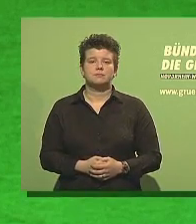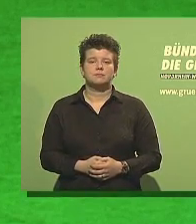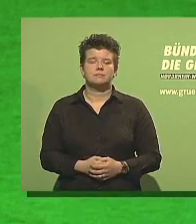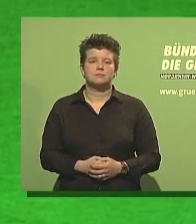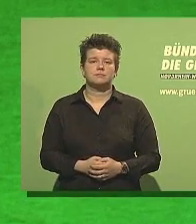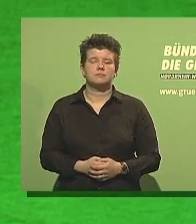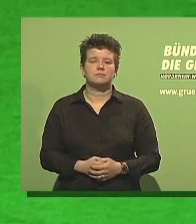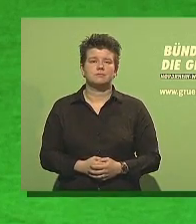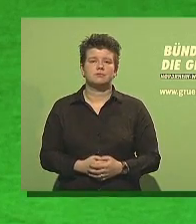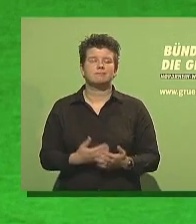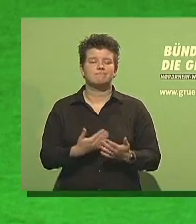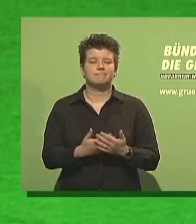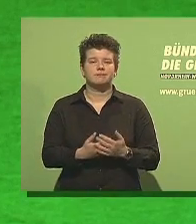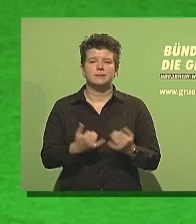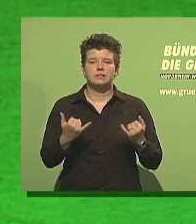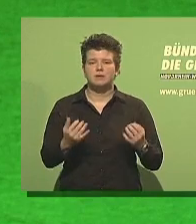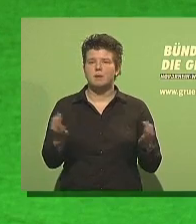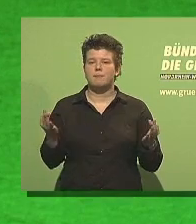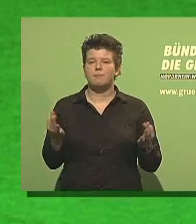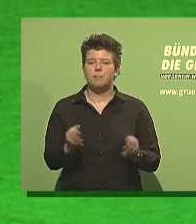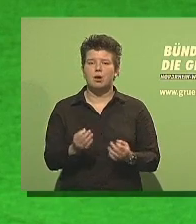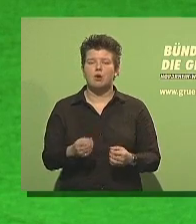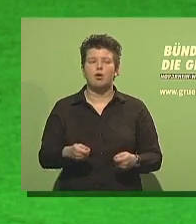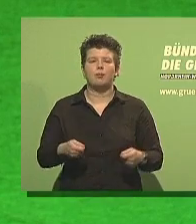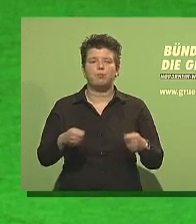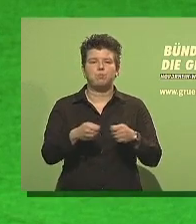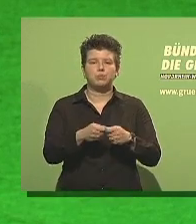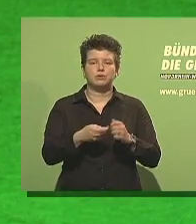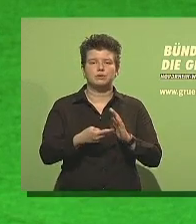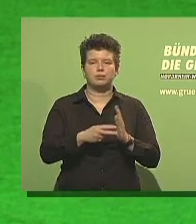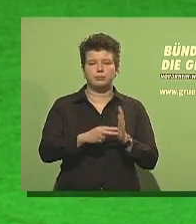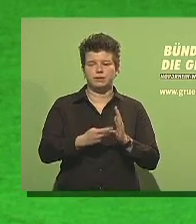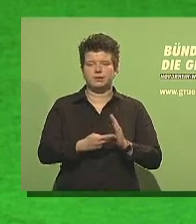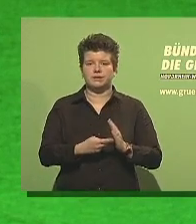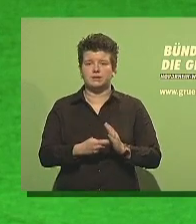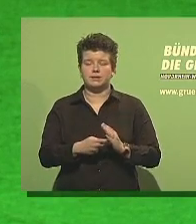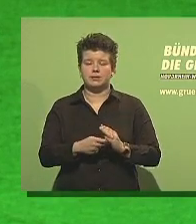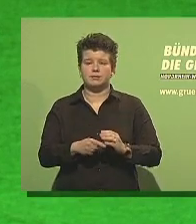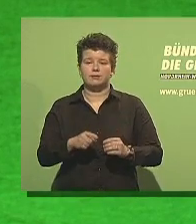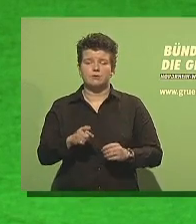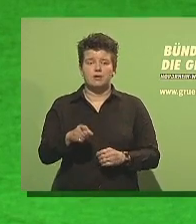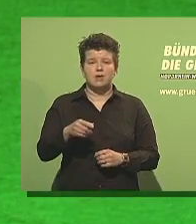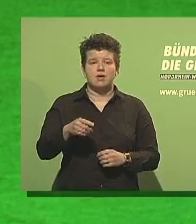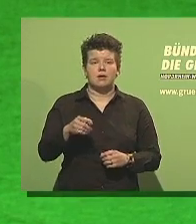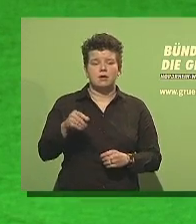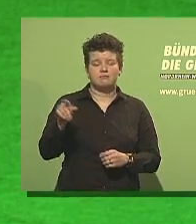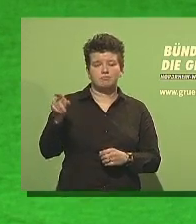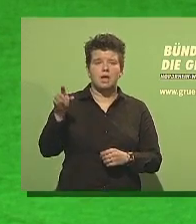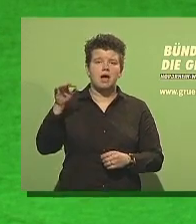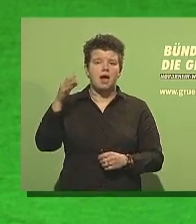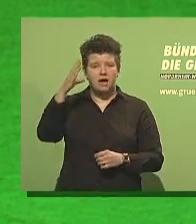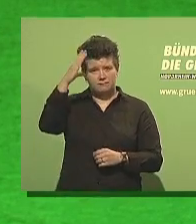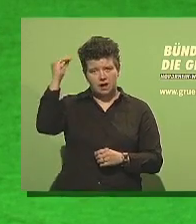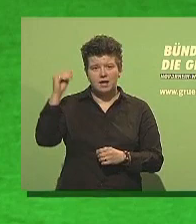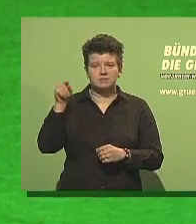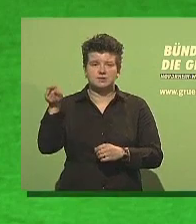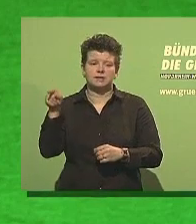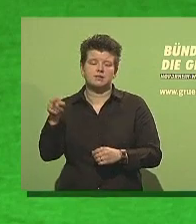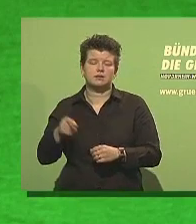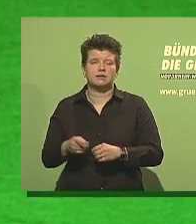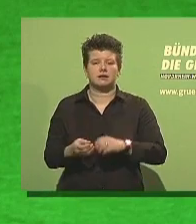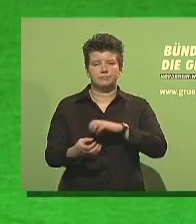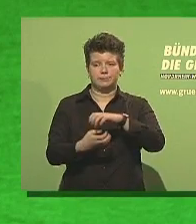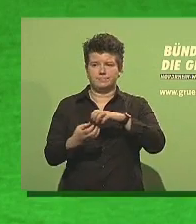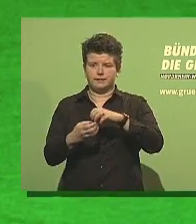Bundesregierung eine entwicklungspolitische Agenda für Afghanistan für die Zeit nach 2014 liefern muss. Und sie tut es nicht.